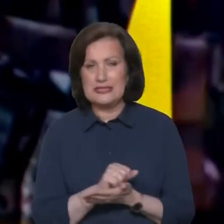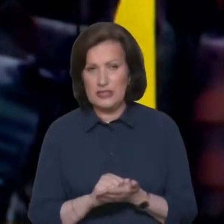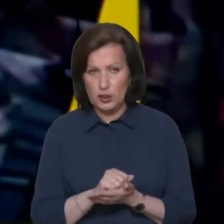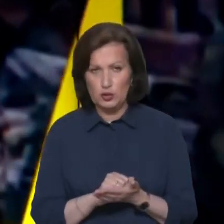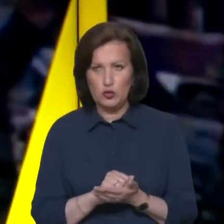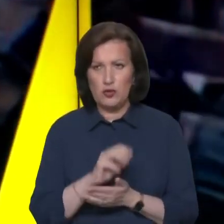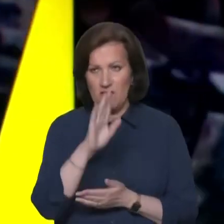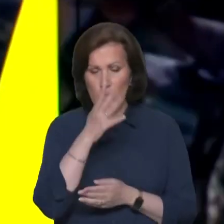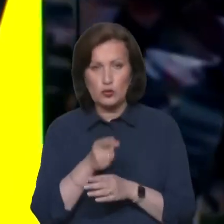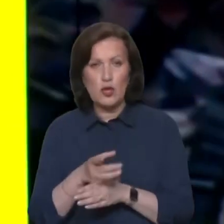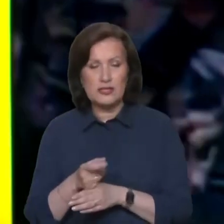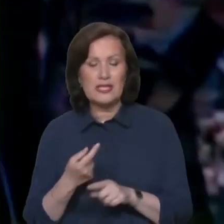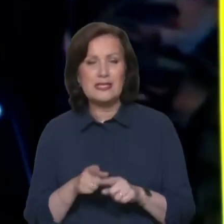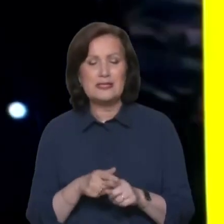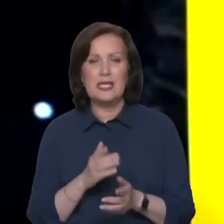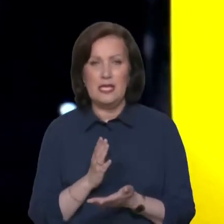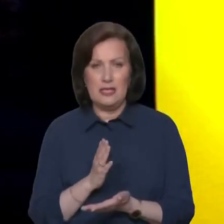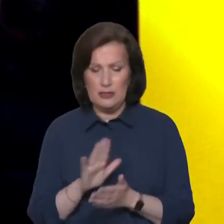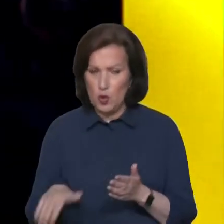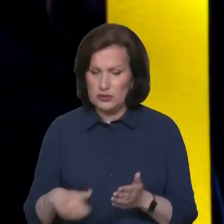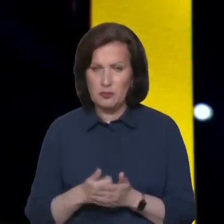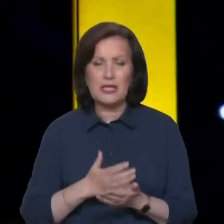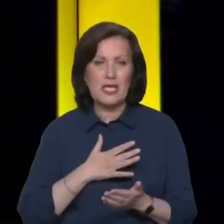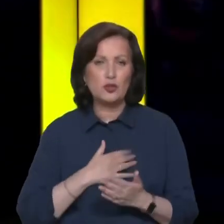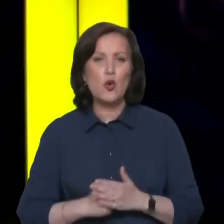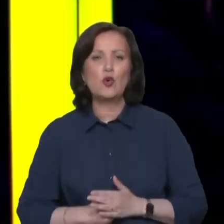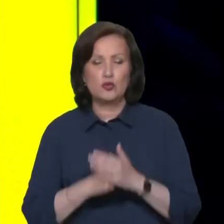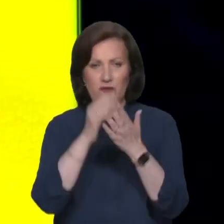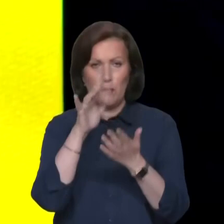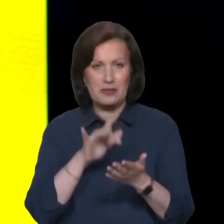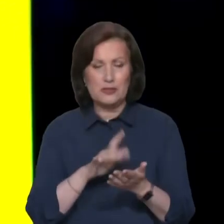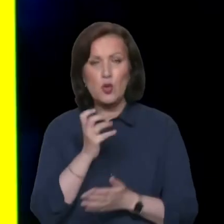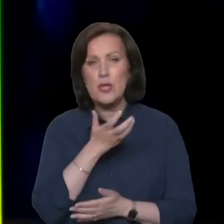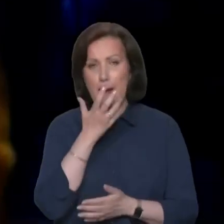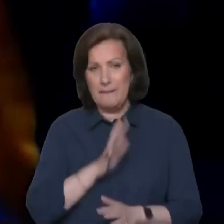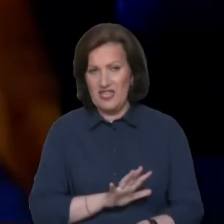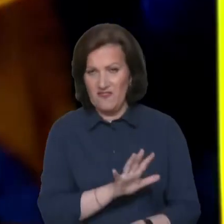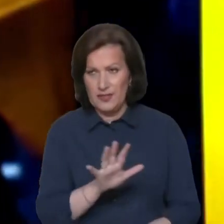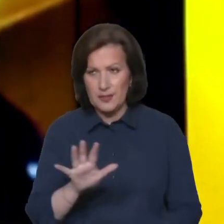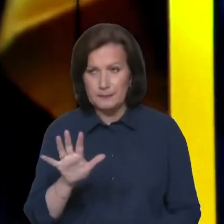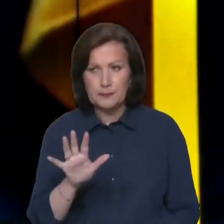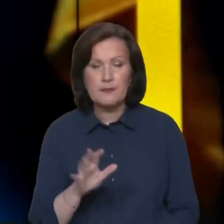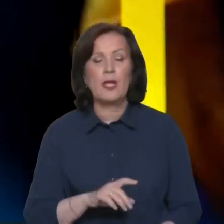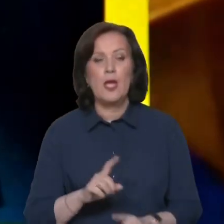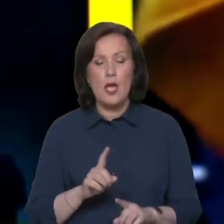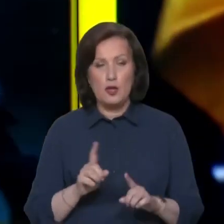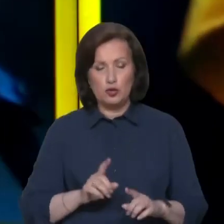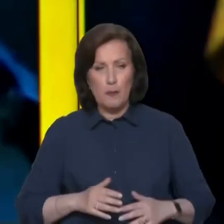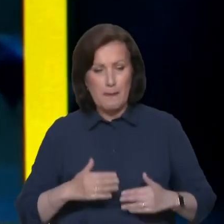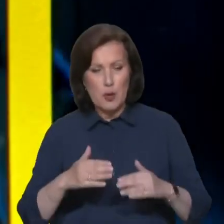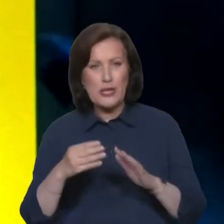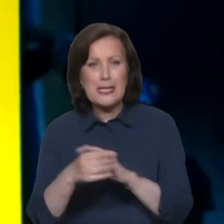знищувати ворожу артилерію, і це є до сих пір нашою основною метою на півдні. Тобто, щоб пройти мінні